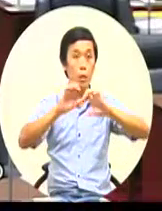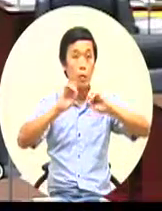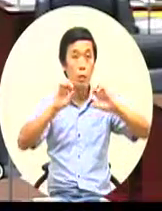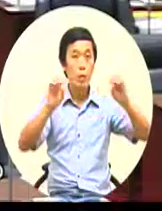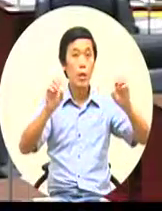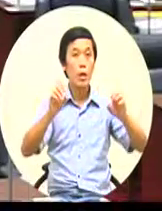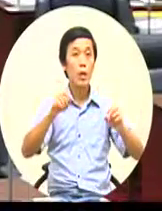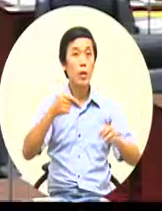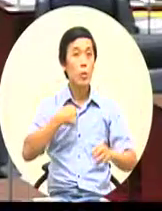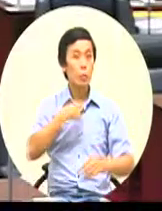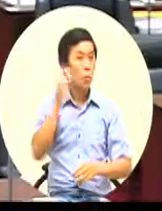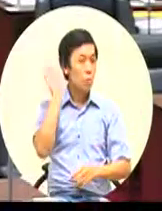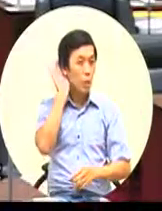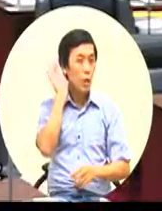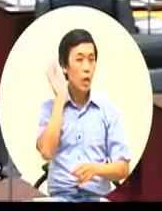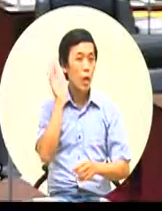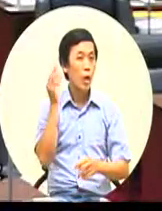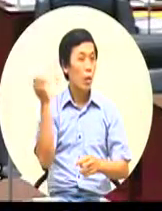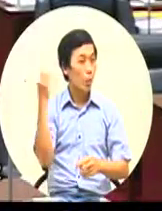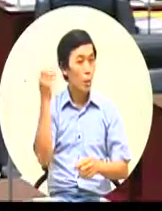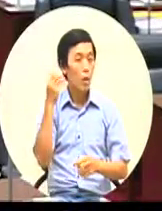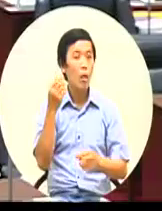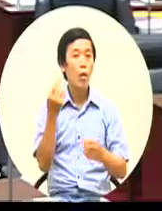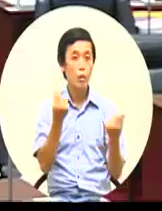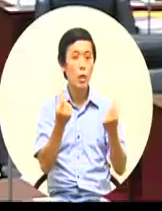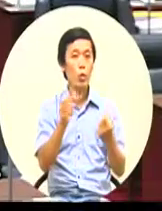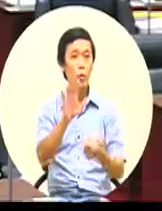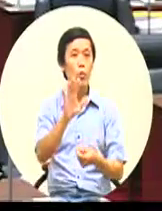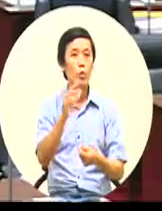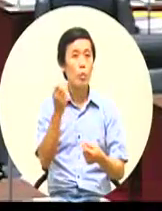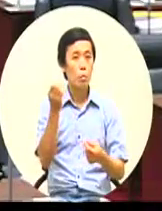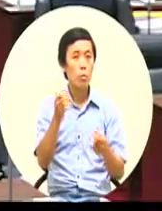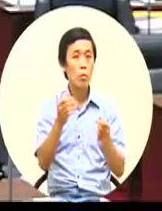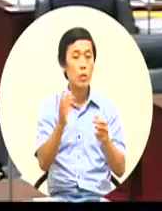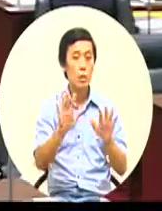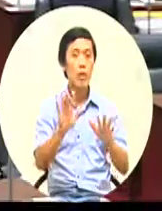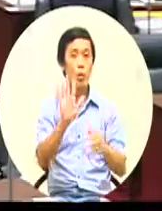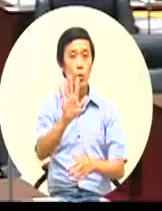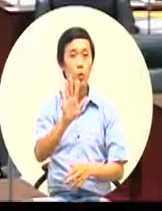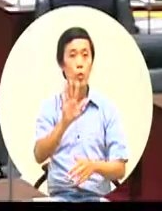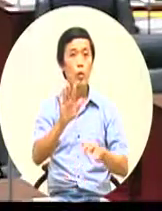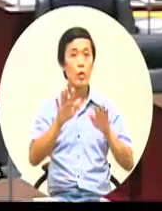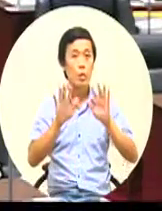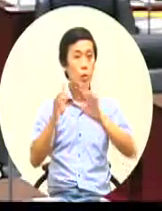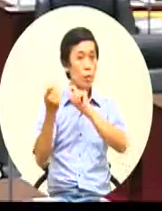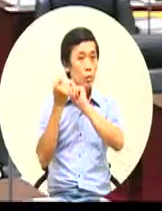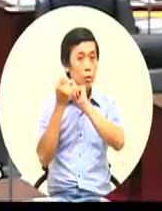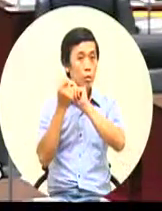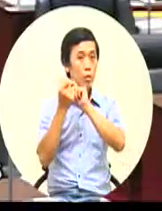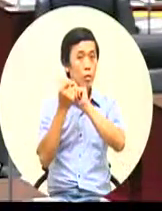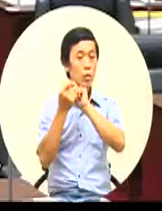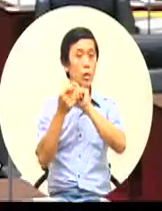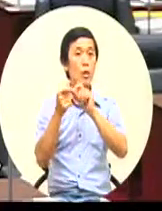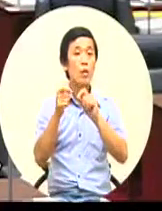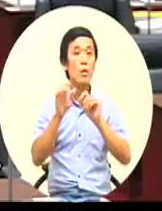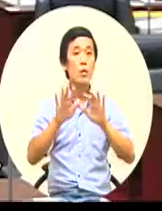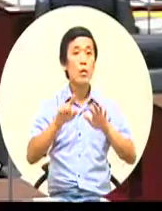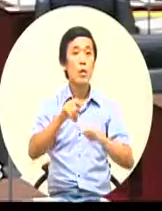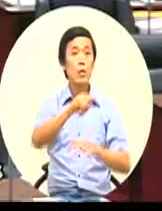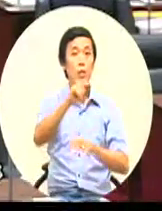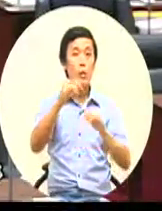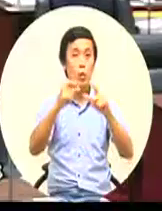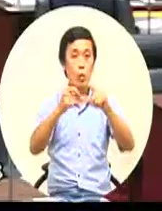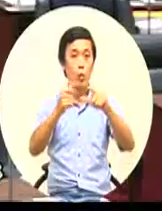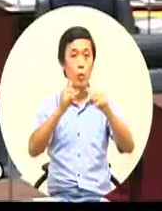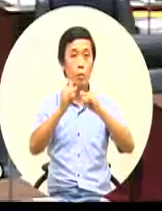搁伫咧耳旁边，但是针对最近这段时间，包括今仔会载足侪公民团